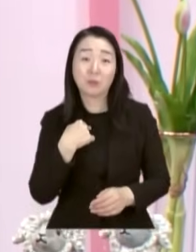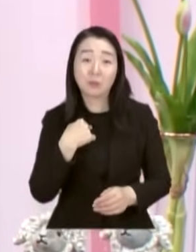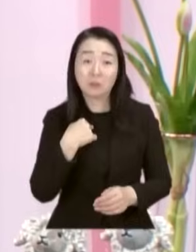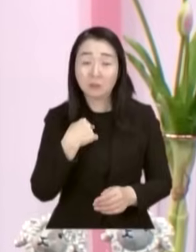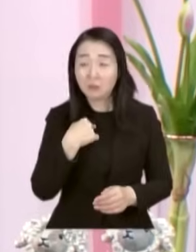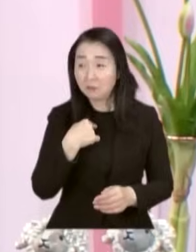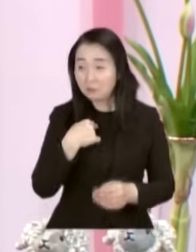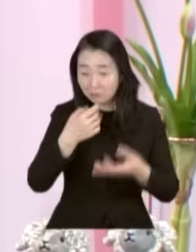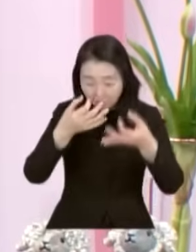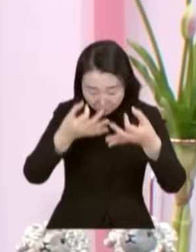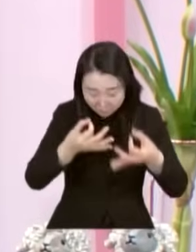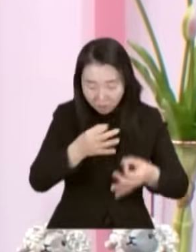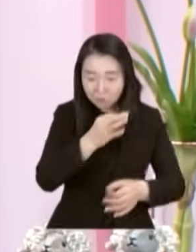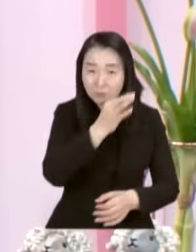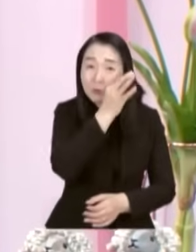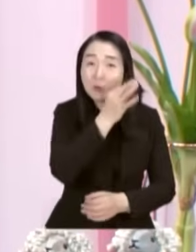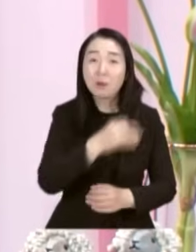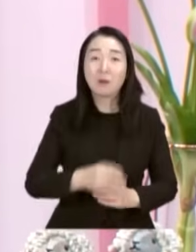그 어떻게 부끄러운지